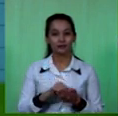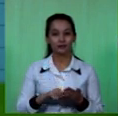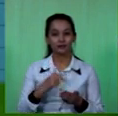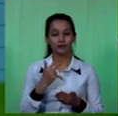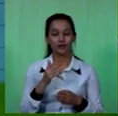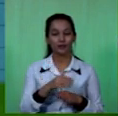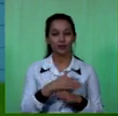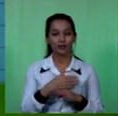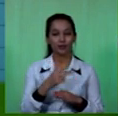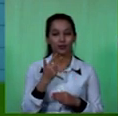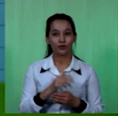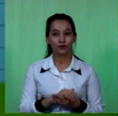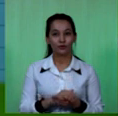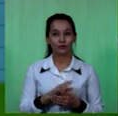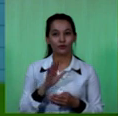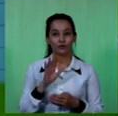1563 bilan 3 ning bo'linmasi